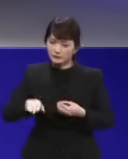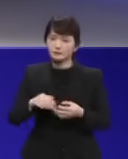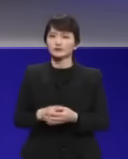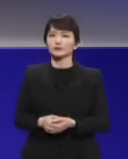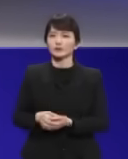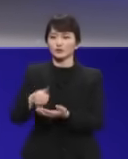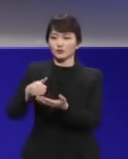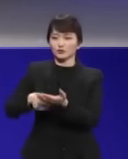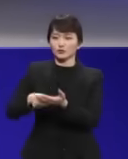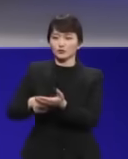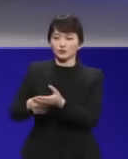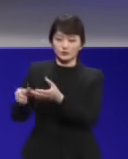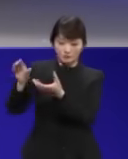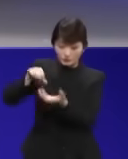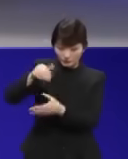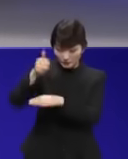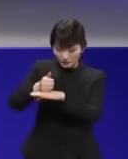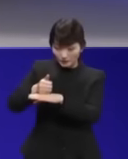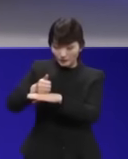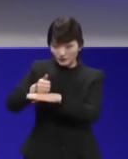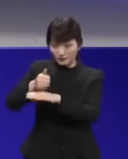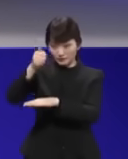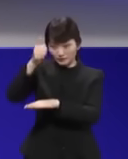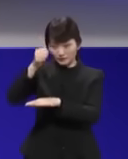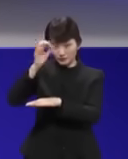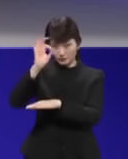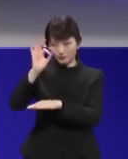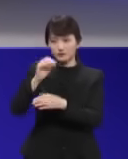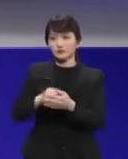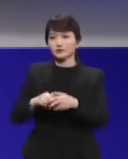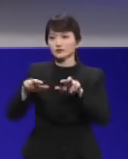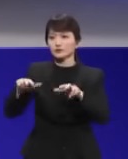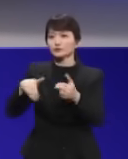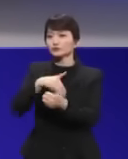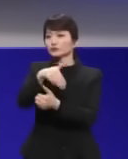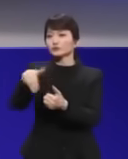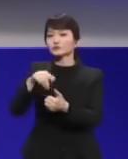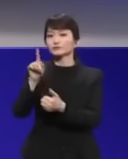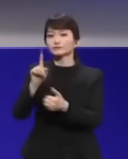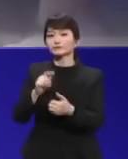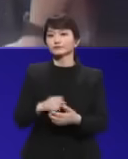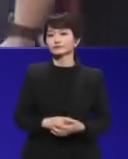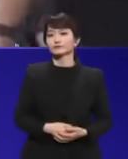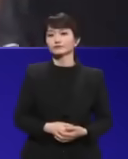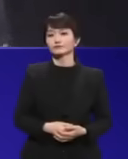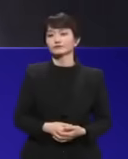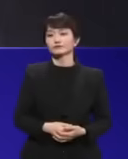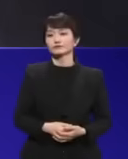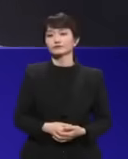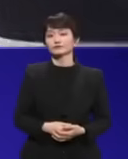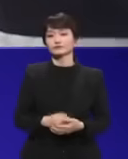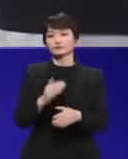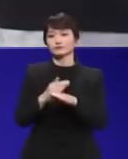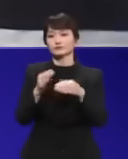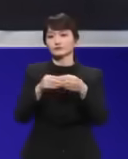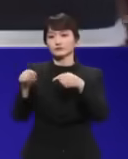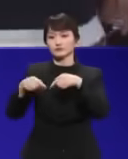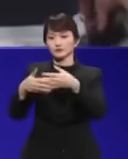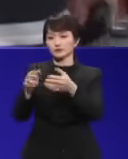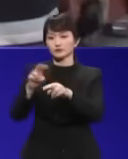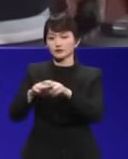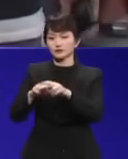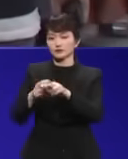이렇게 입장 밝힌 거 저희가 같이 들었는데요 지금 국민의 힘 분위기 어떻습니까네 우선 당 지도부들은 자리를